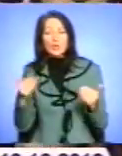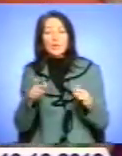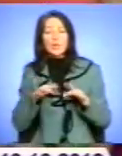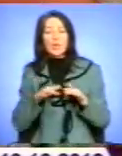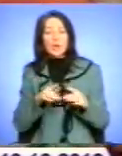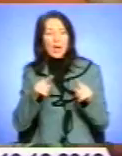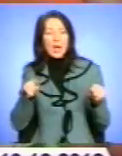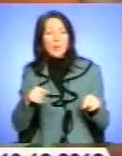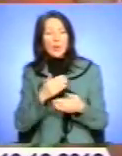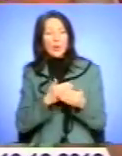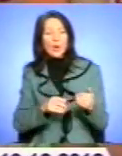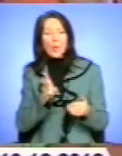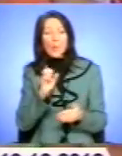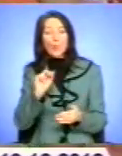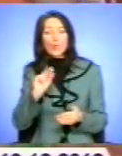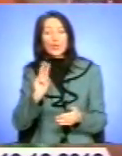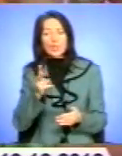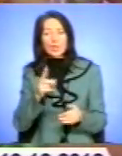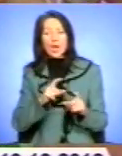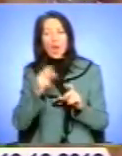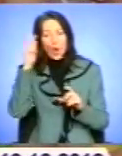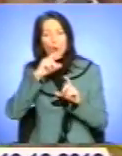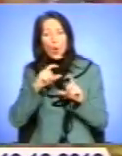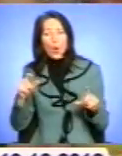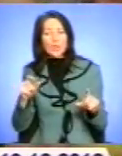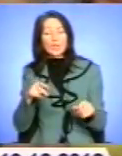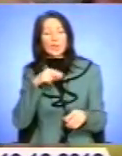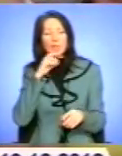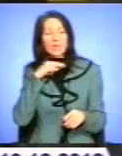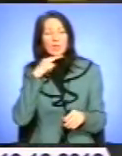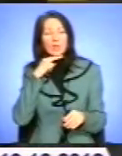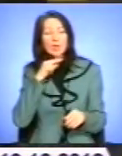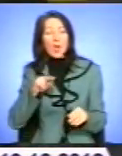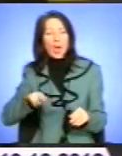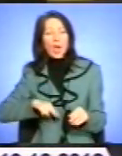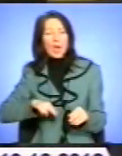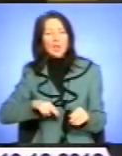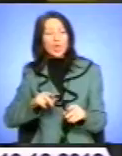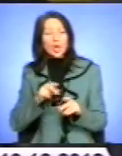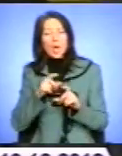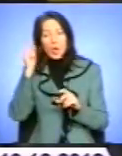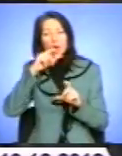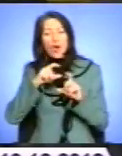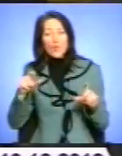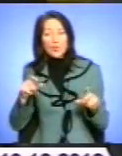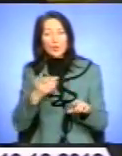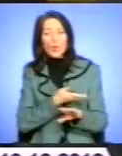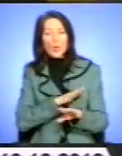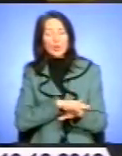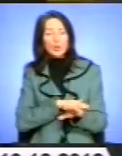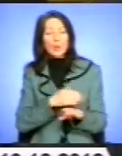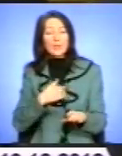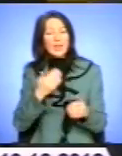коледжем, зауважив президент Асоціації міста Кільце Польща Єжи Вонтроба. На Україні. Я вже не перший раз